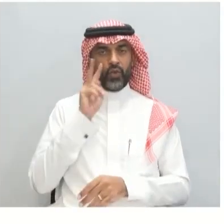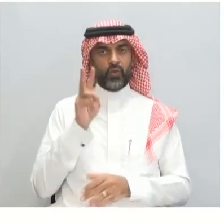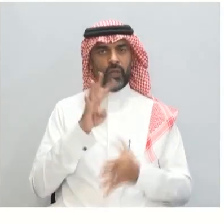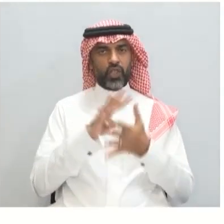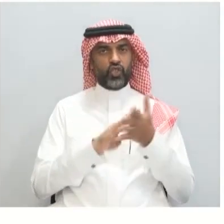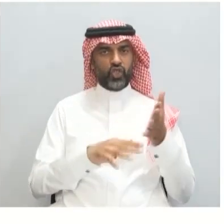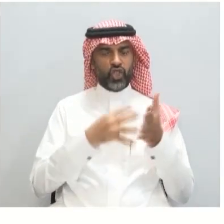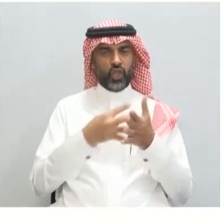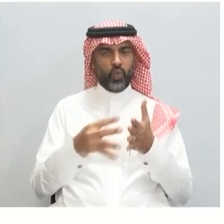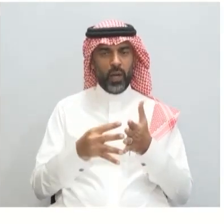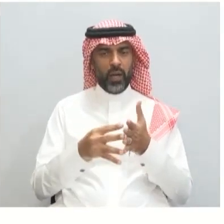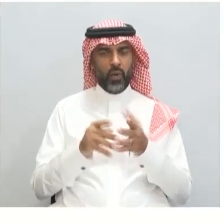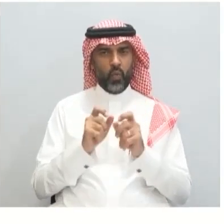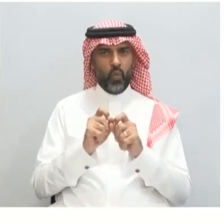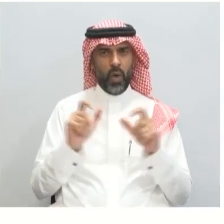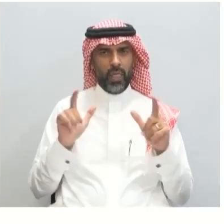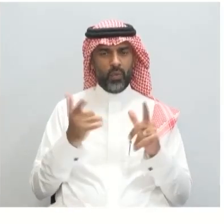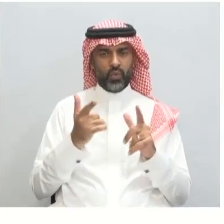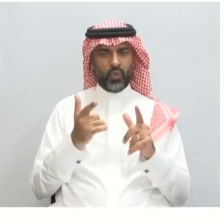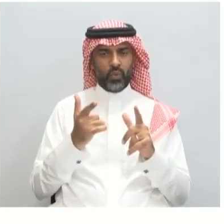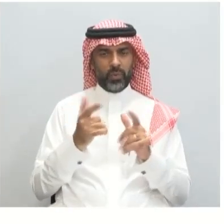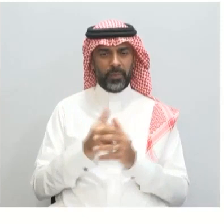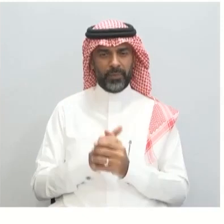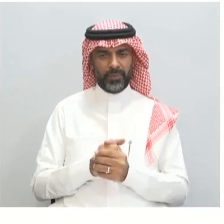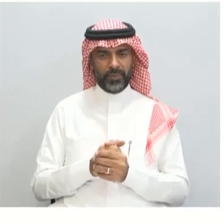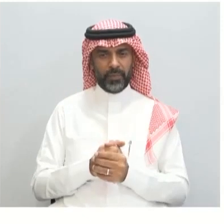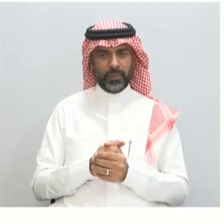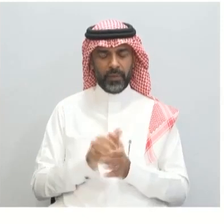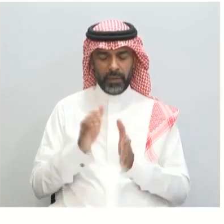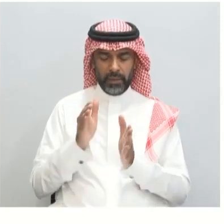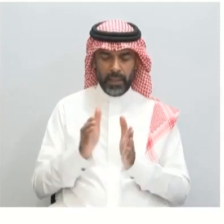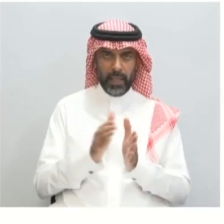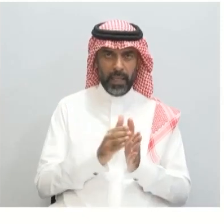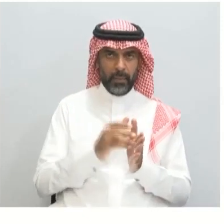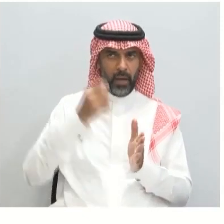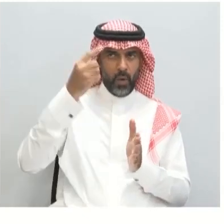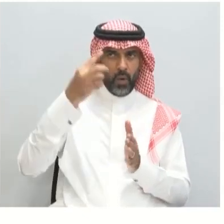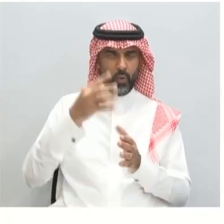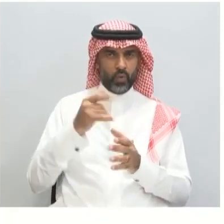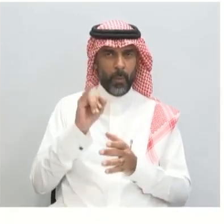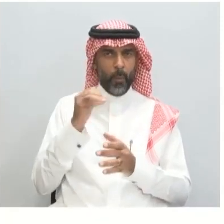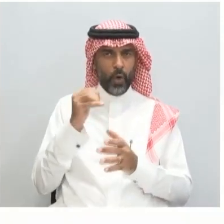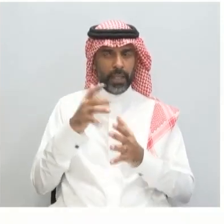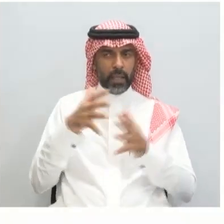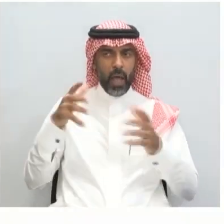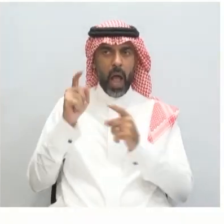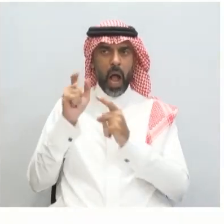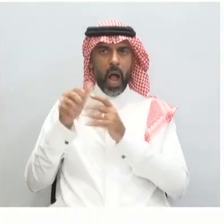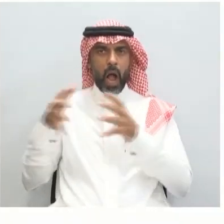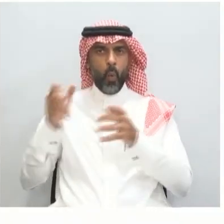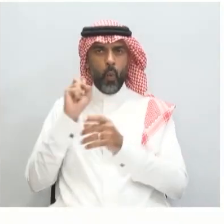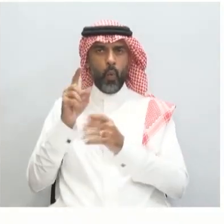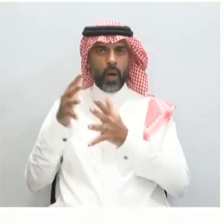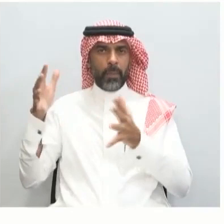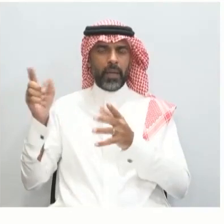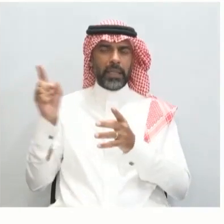وبنات الطلاب هذا جدول نوضح الترتيب المحيطات من الاكبر الى الاصغر